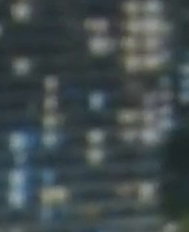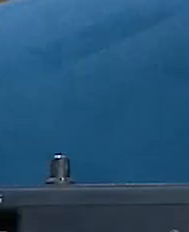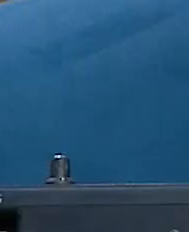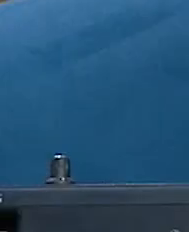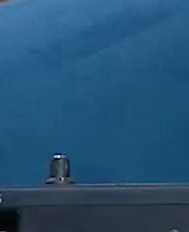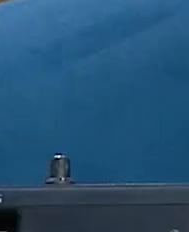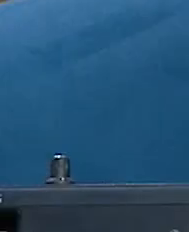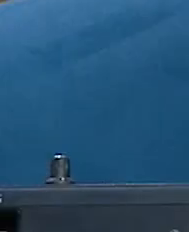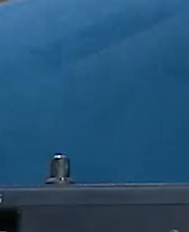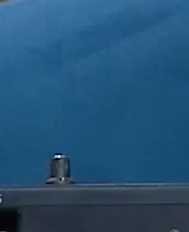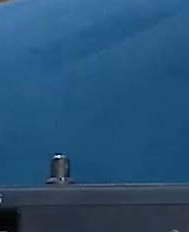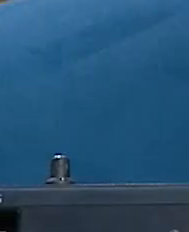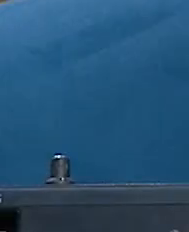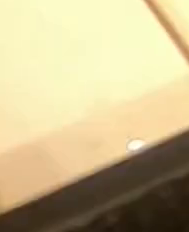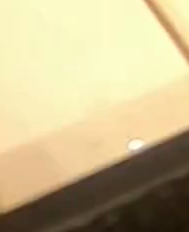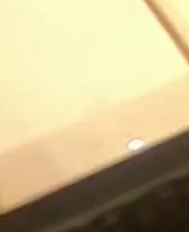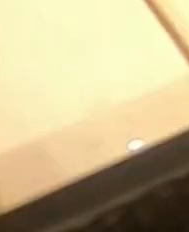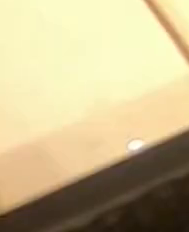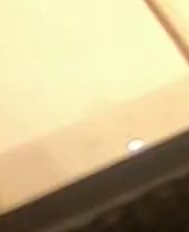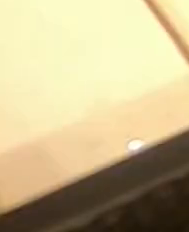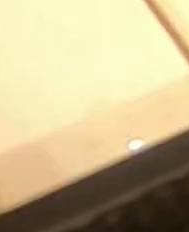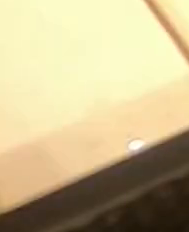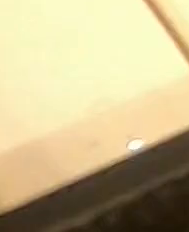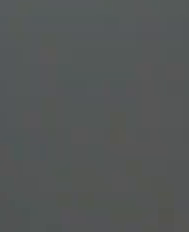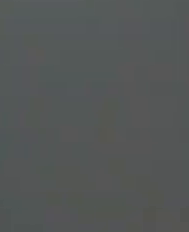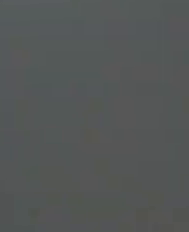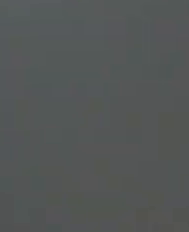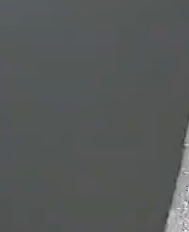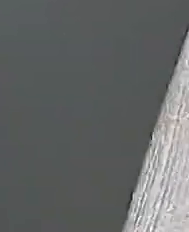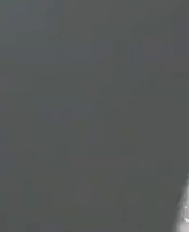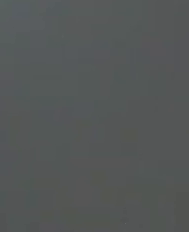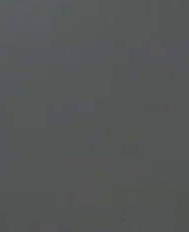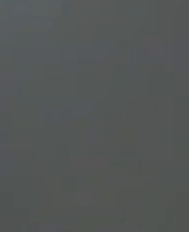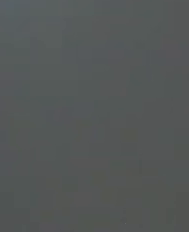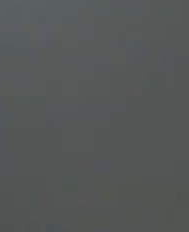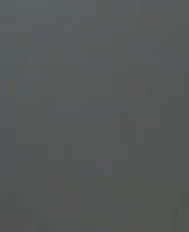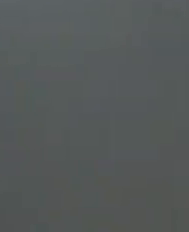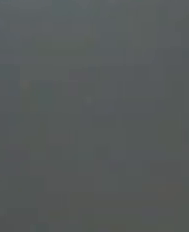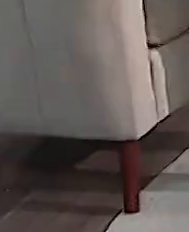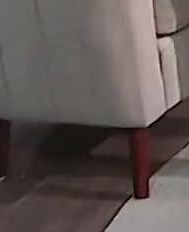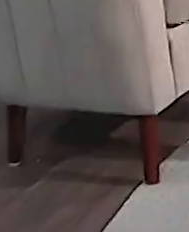اهو، راحت مكسورة اهو كده اهو، بيقر عليا